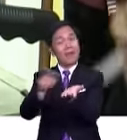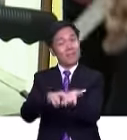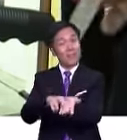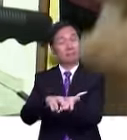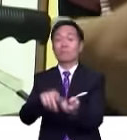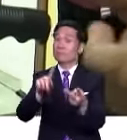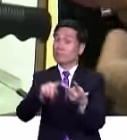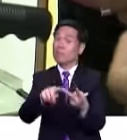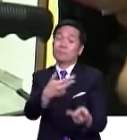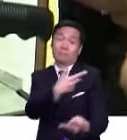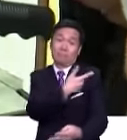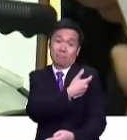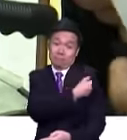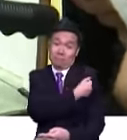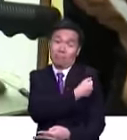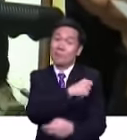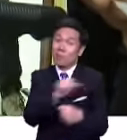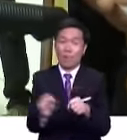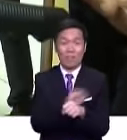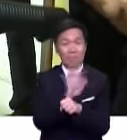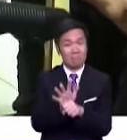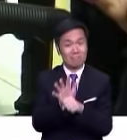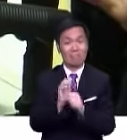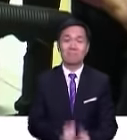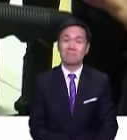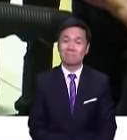mendapatkan vaksin COVID-19.